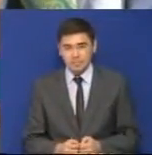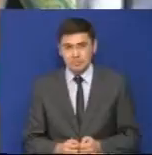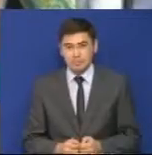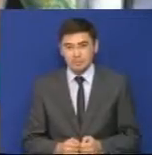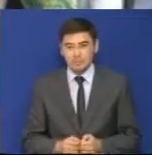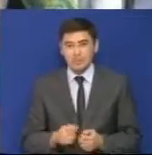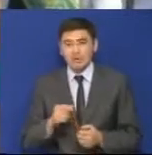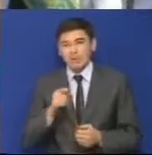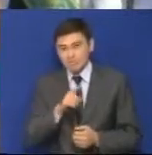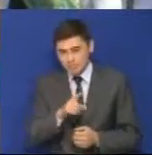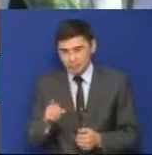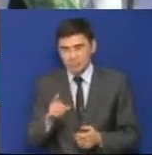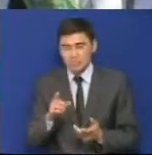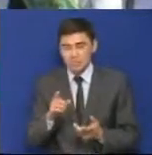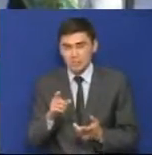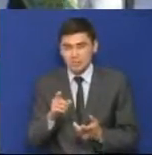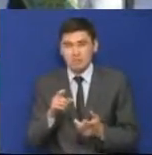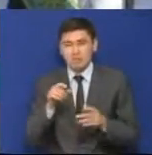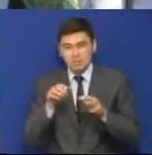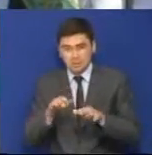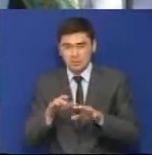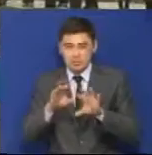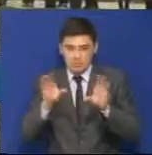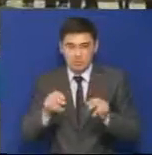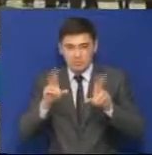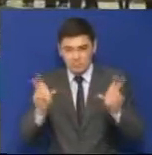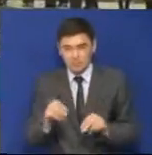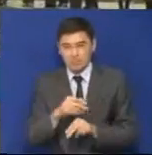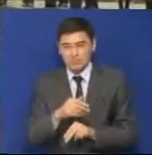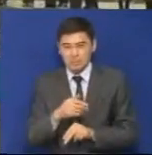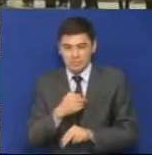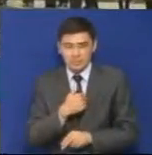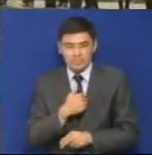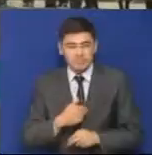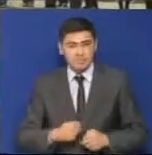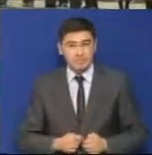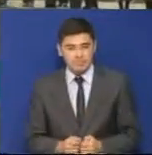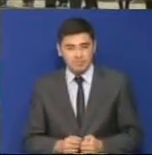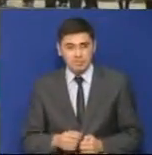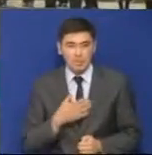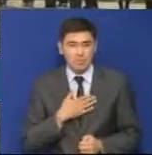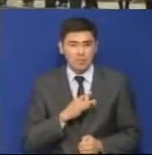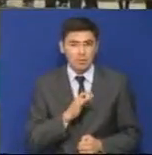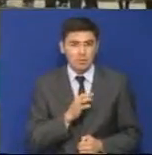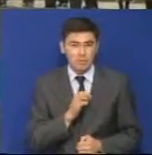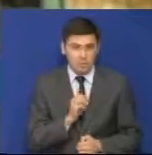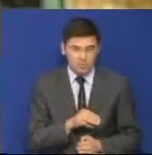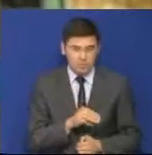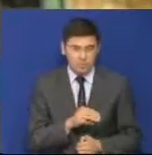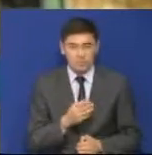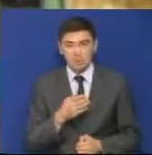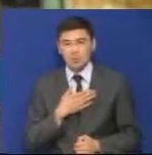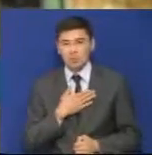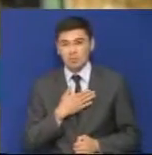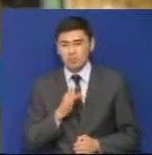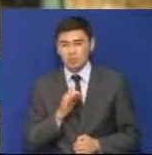жатқан өздеріңізге толағай табыс тілейміз. Шара аясында алғаш рет менің роботым атты робот жасау техникасы бойынша